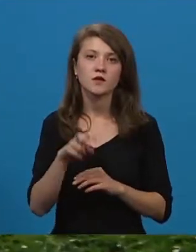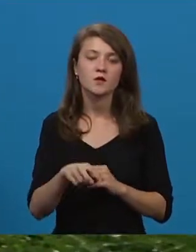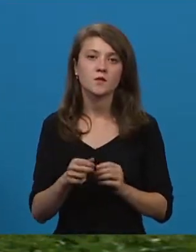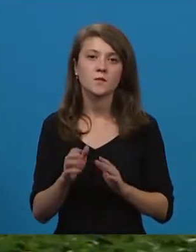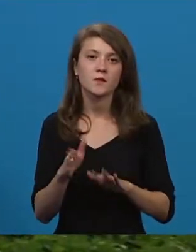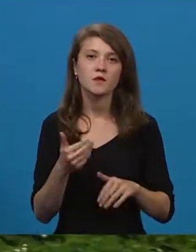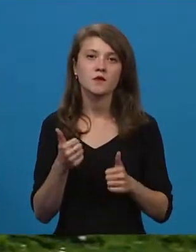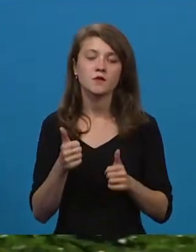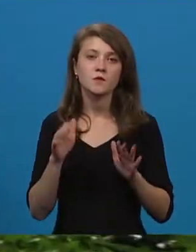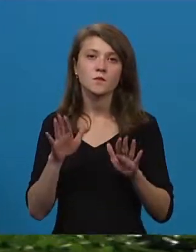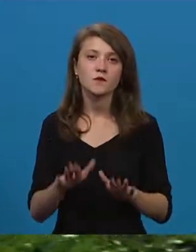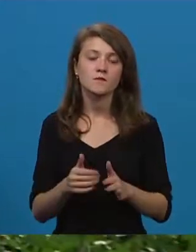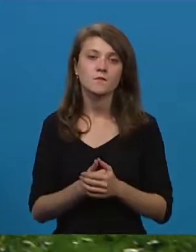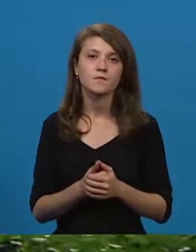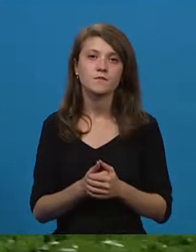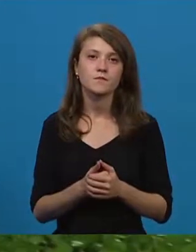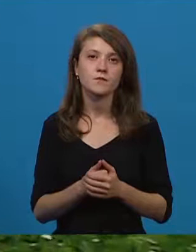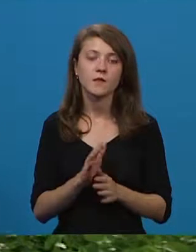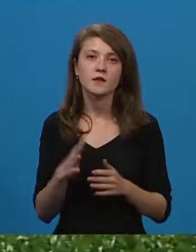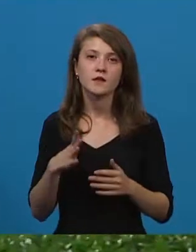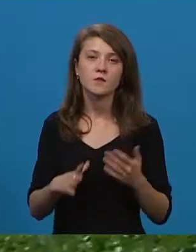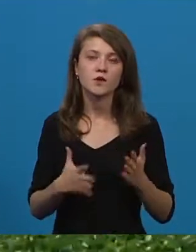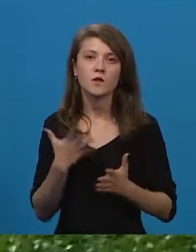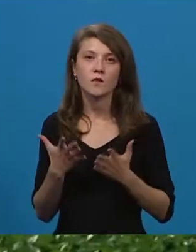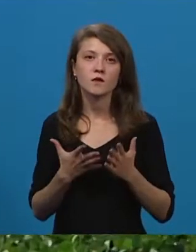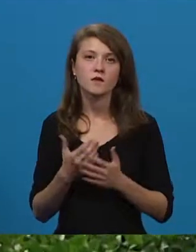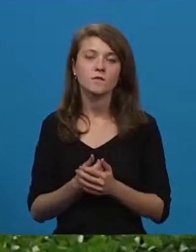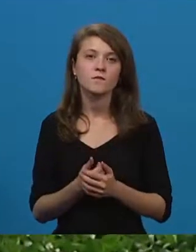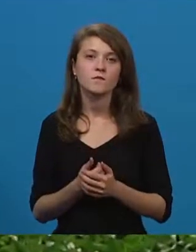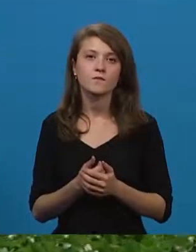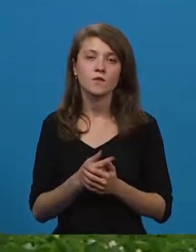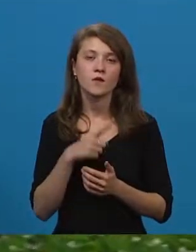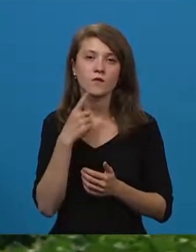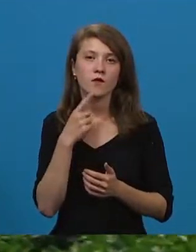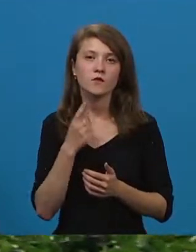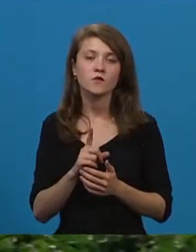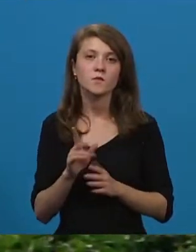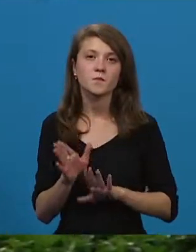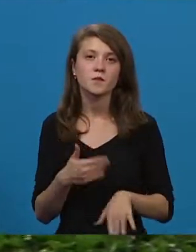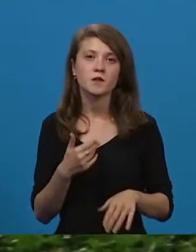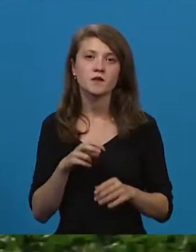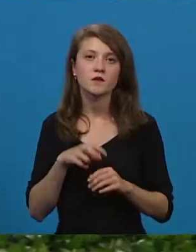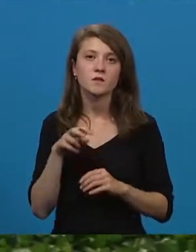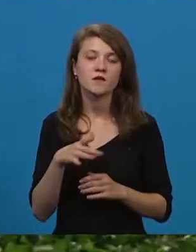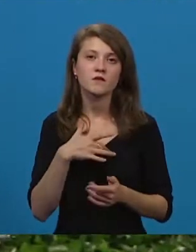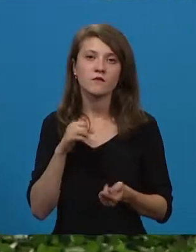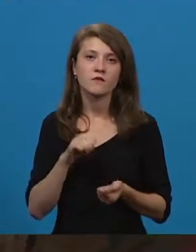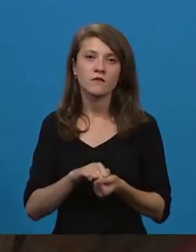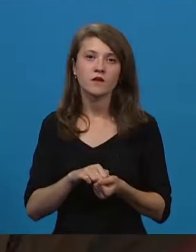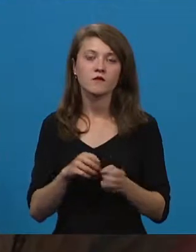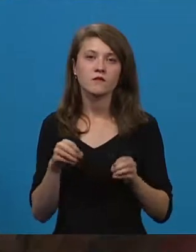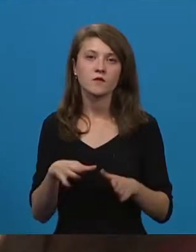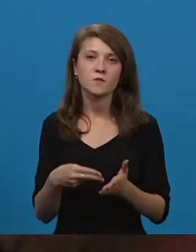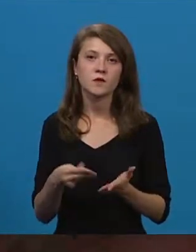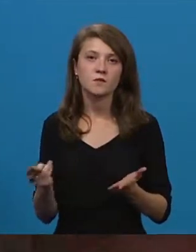Після вдалого приземлення строковики не стримують емоцій. Адріан Ягельський каже – після стрибка твердо вирішив підписати контракт